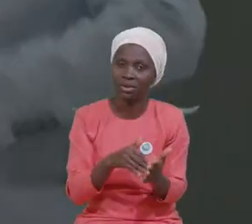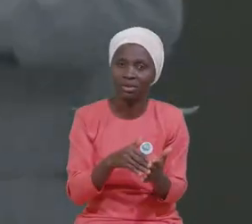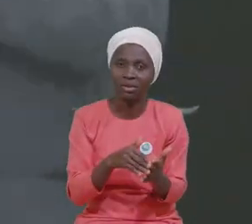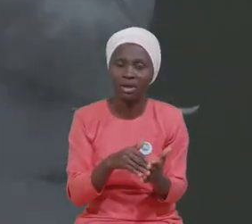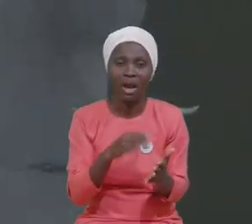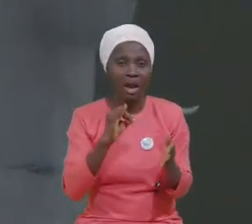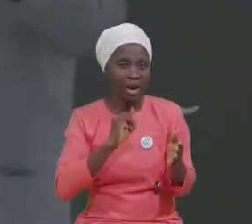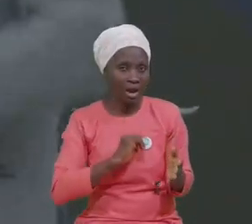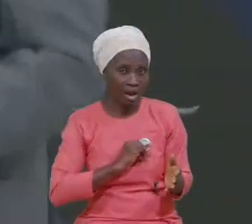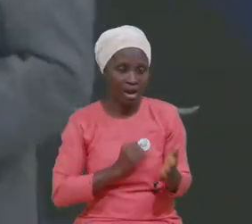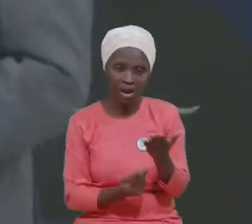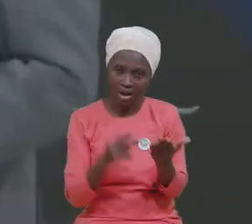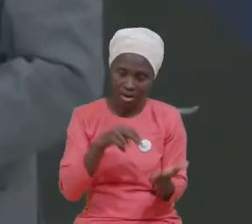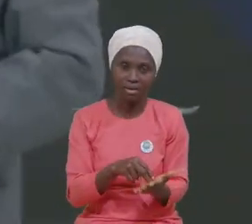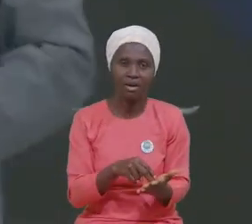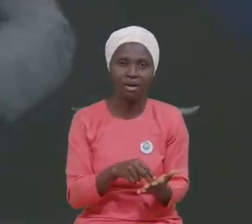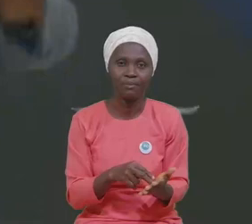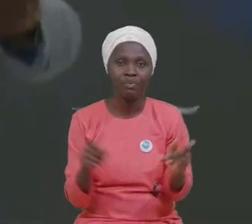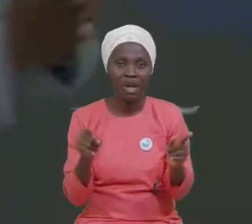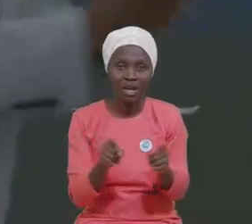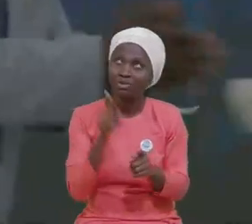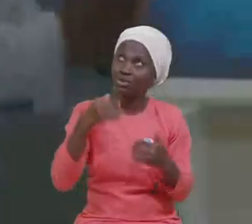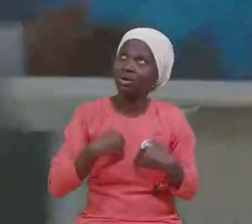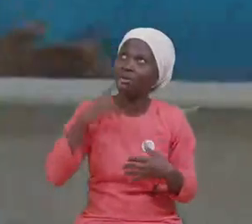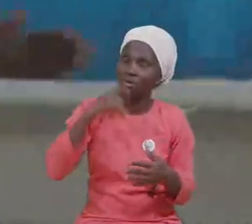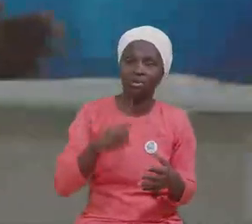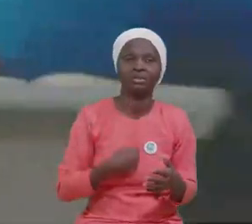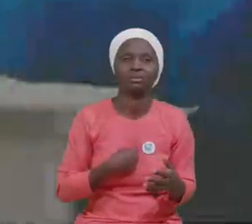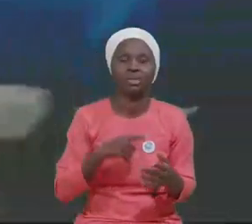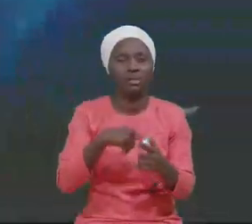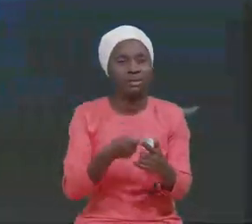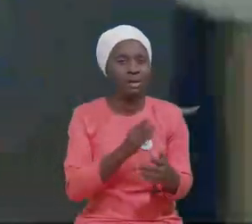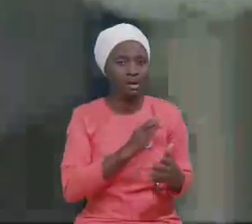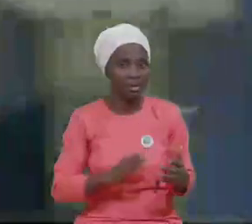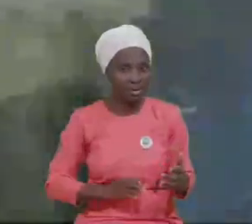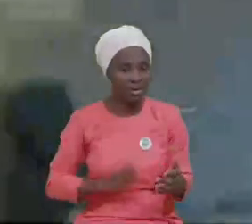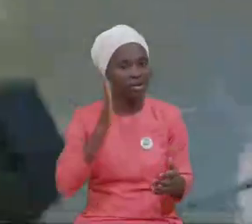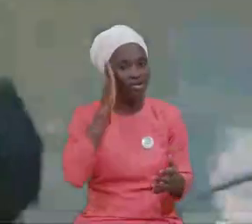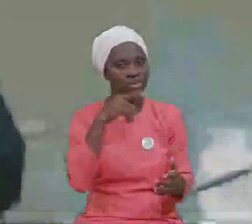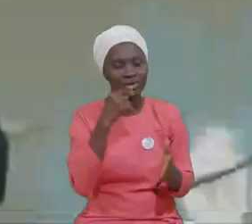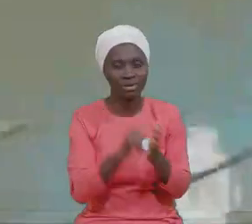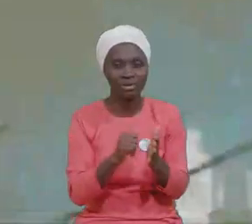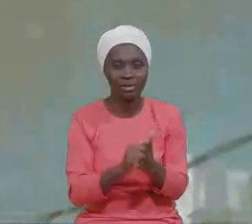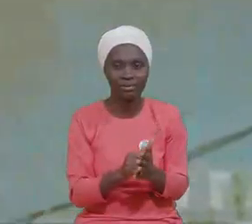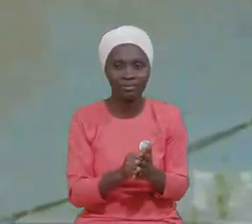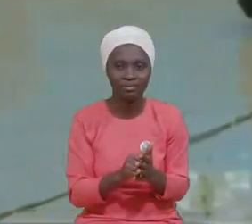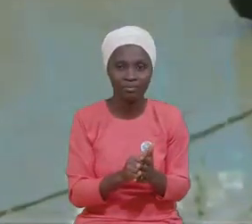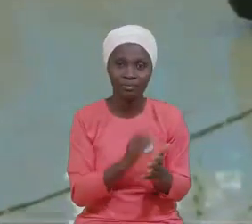honte. Je me lève comme tu m'as commandé, Christ dit, et Christ